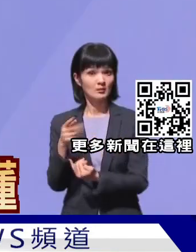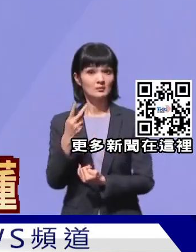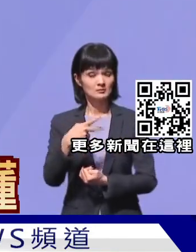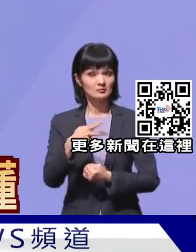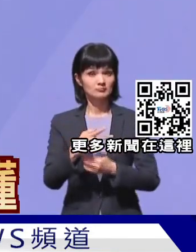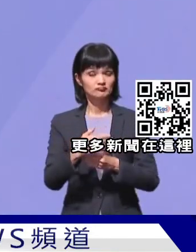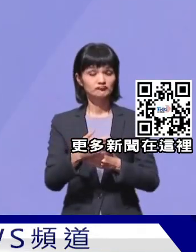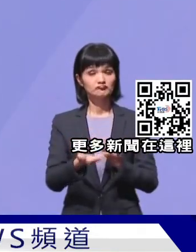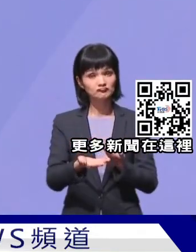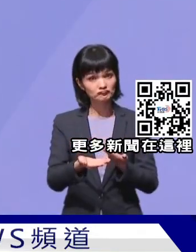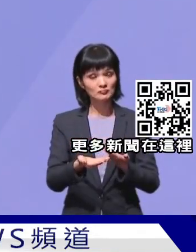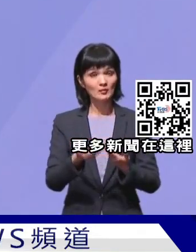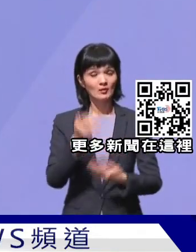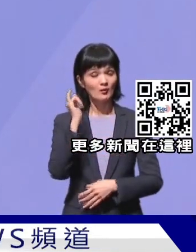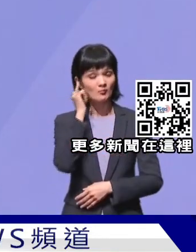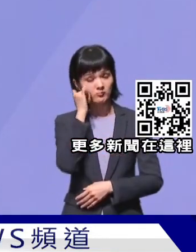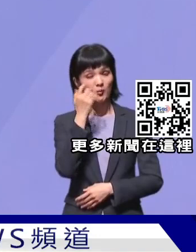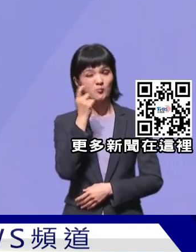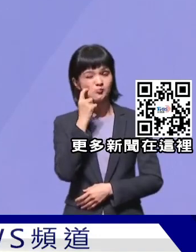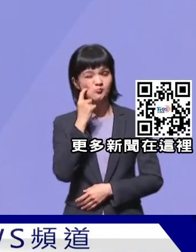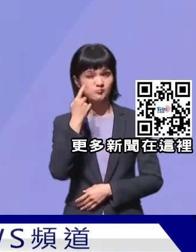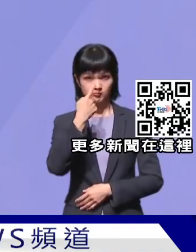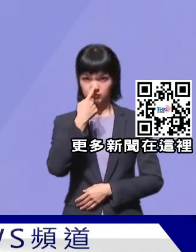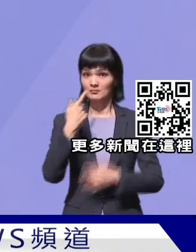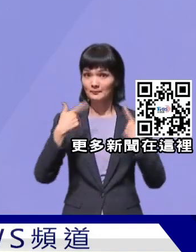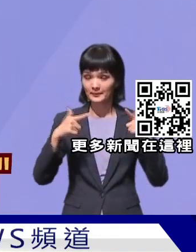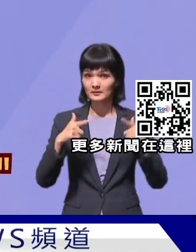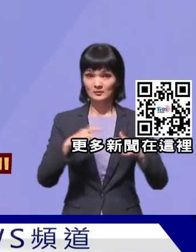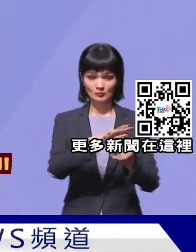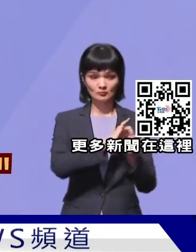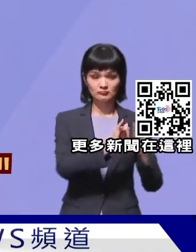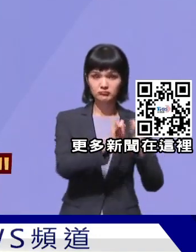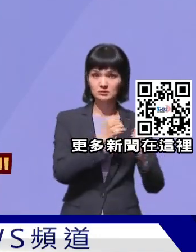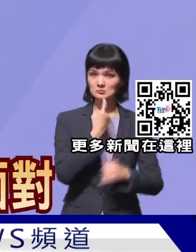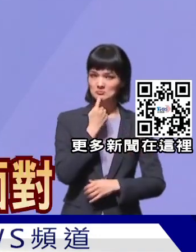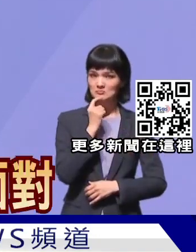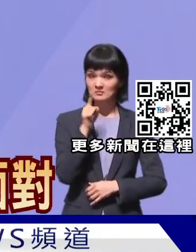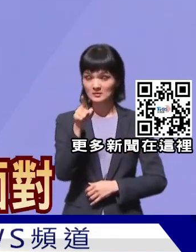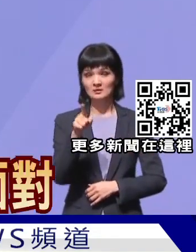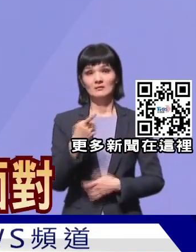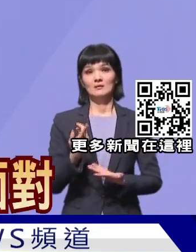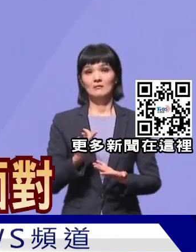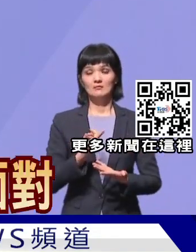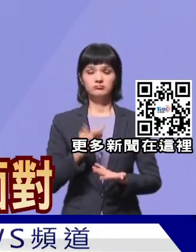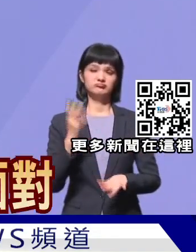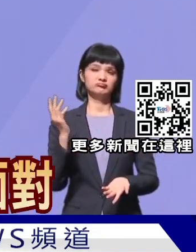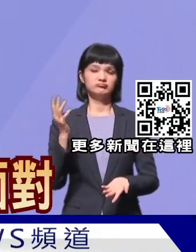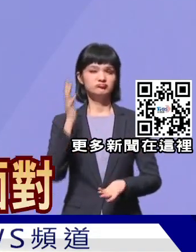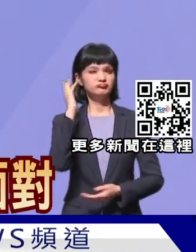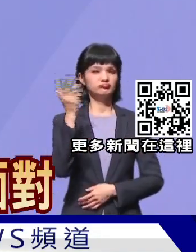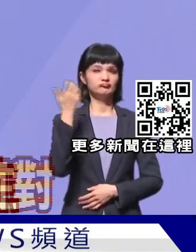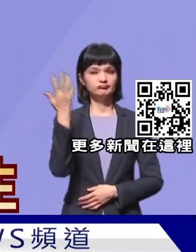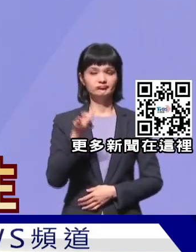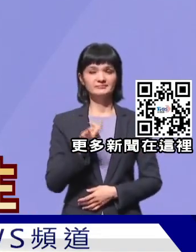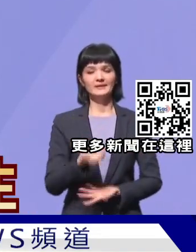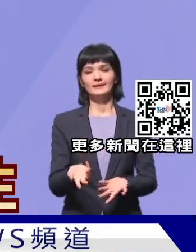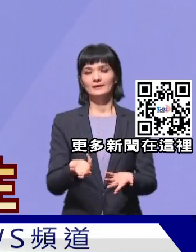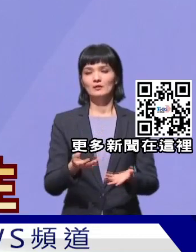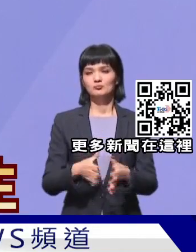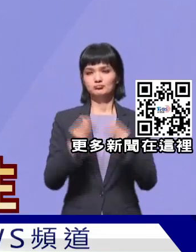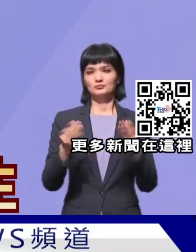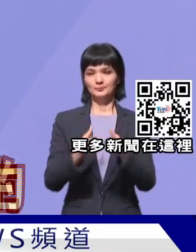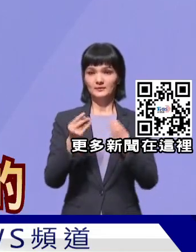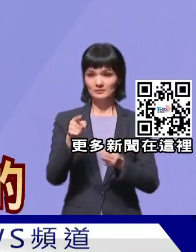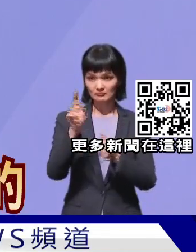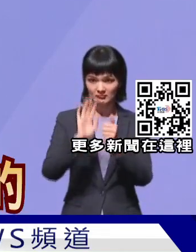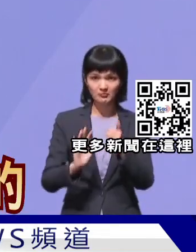懂。 装睡的人不是我。全民的疑问，你又拿粗暴的言论、大可不必的态度来面对。其实，如果陈